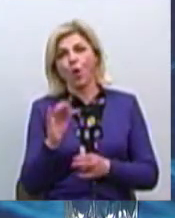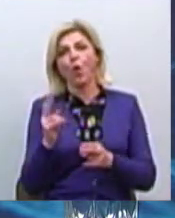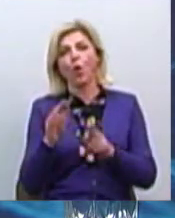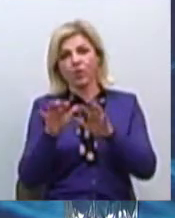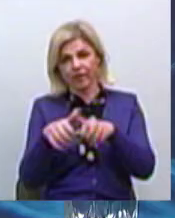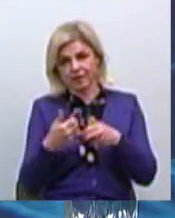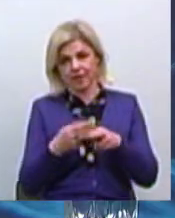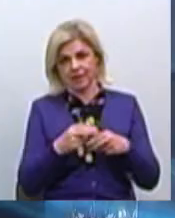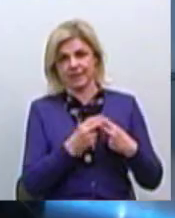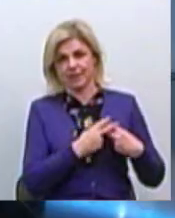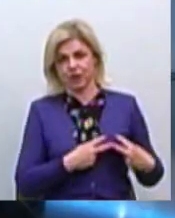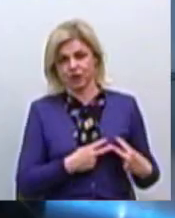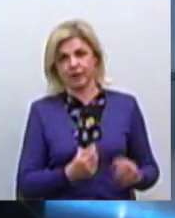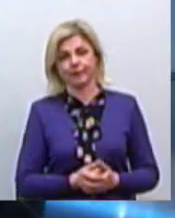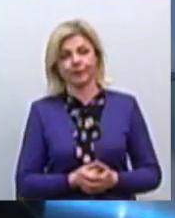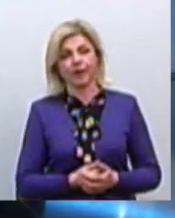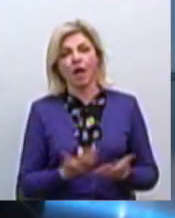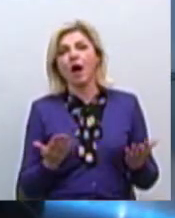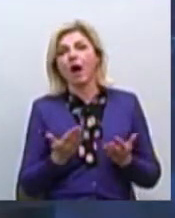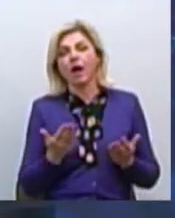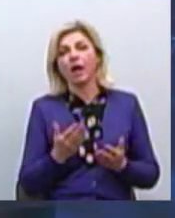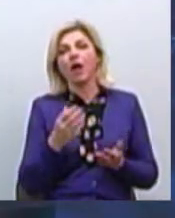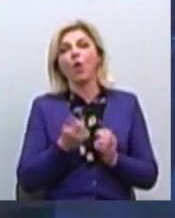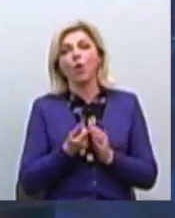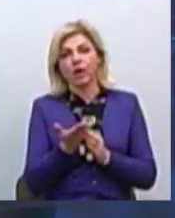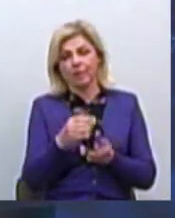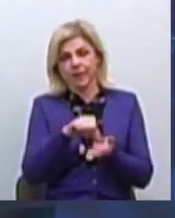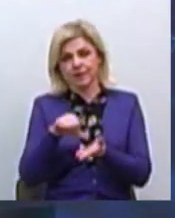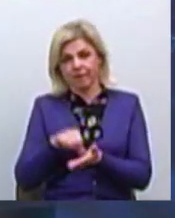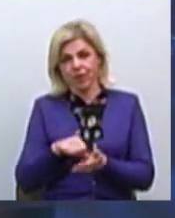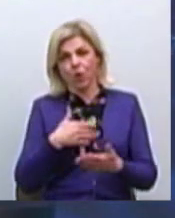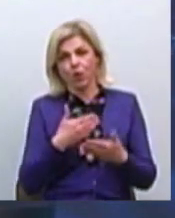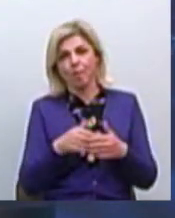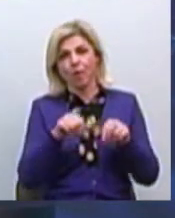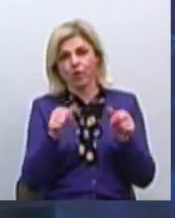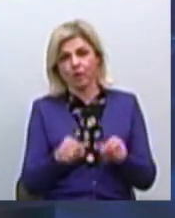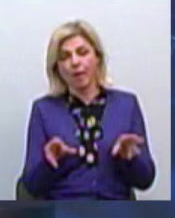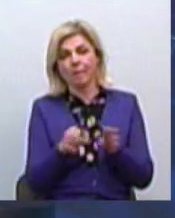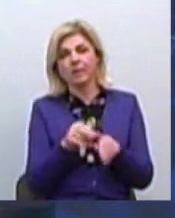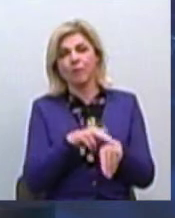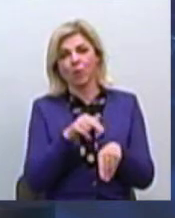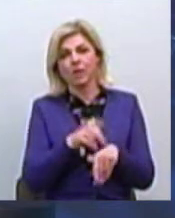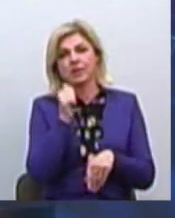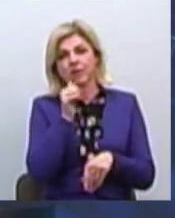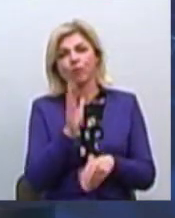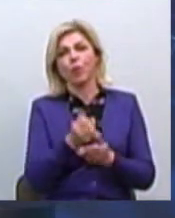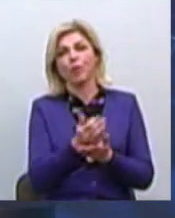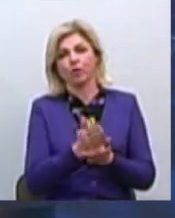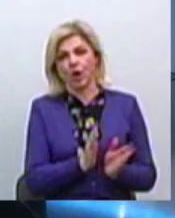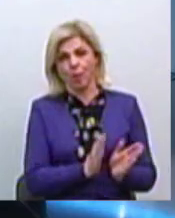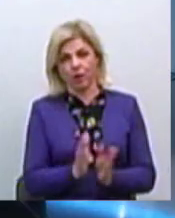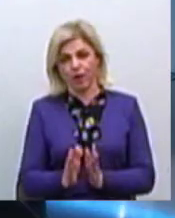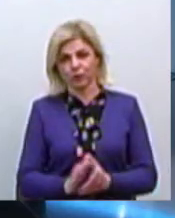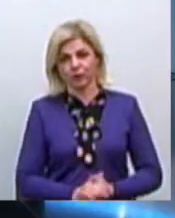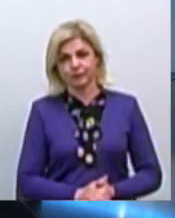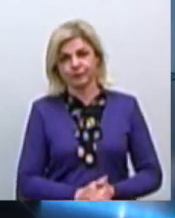стрічки. А скажіть, будь ласка, яка кількість представників громадських формувань разом з поліцією буде завтра забезпечувати правопорядок?